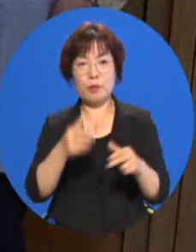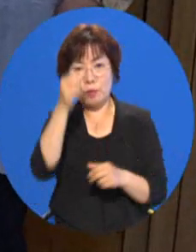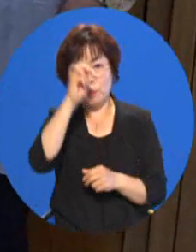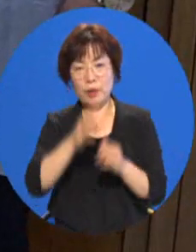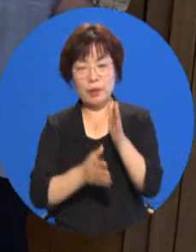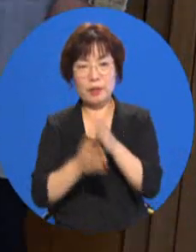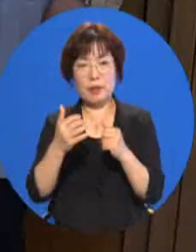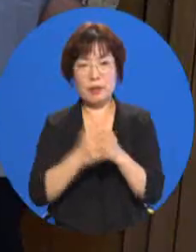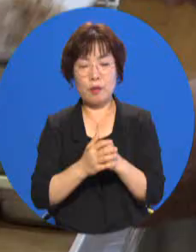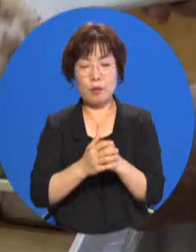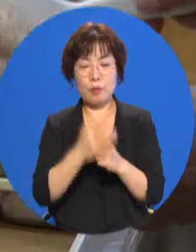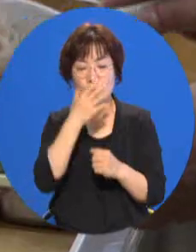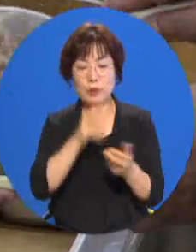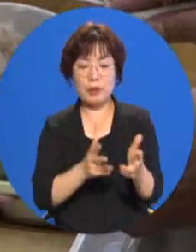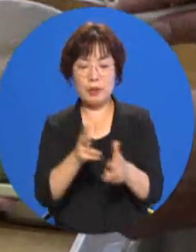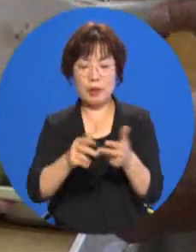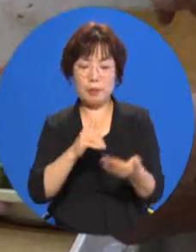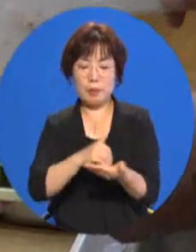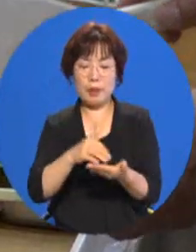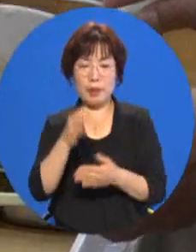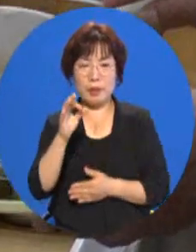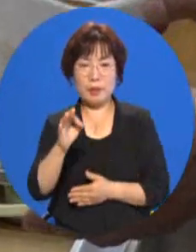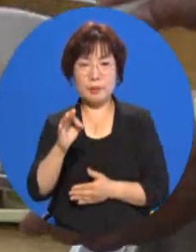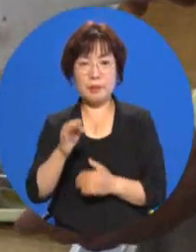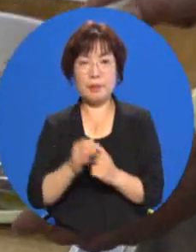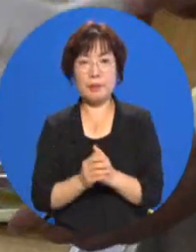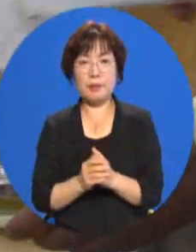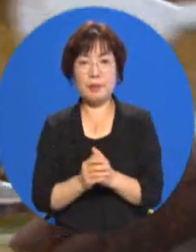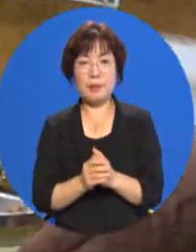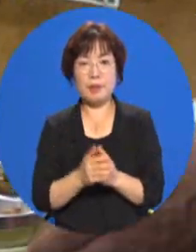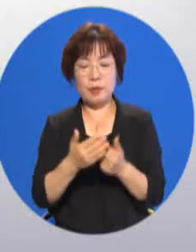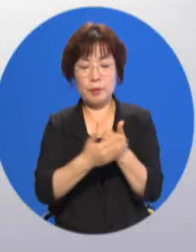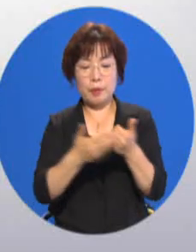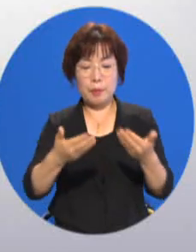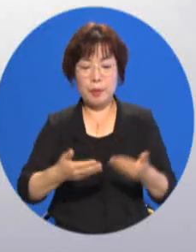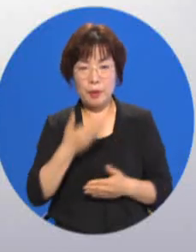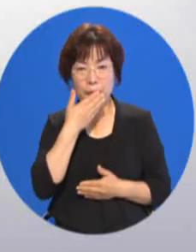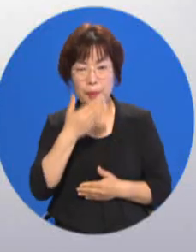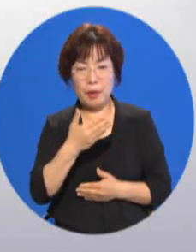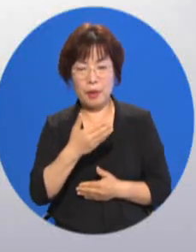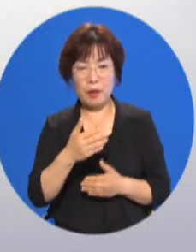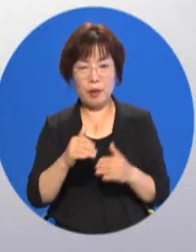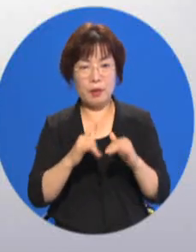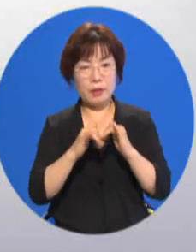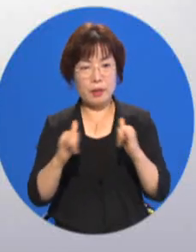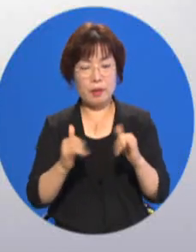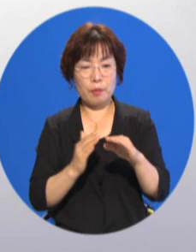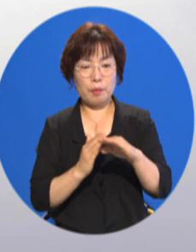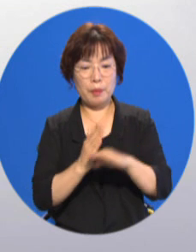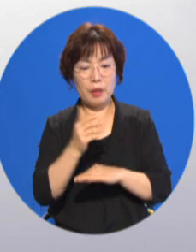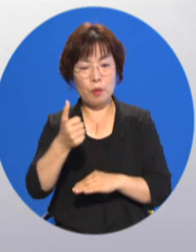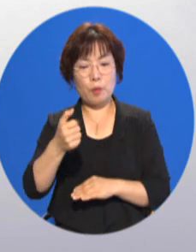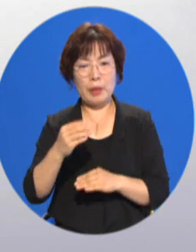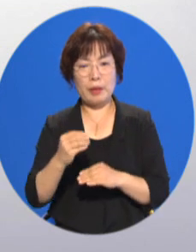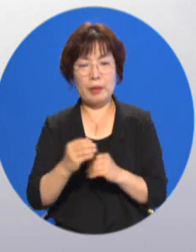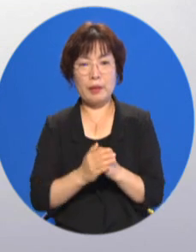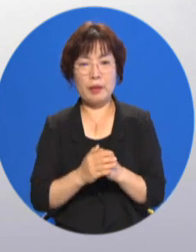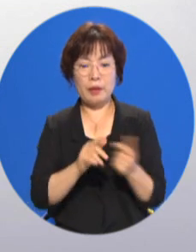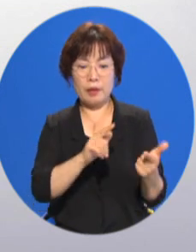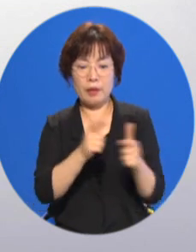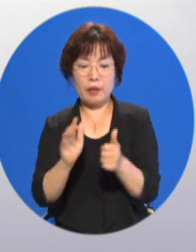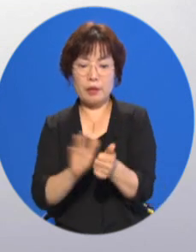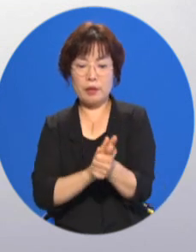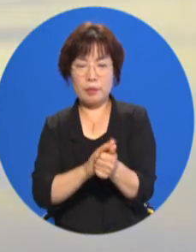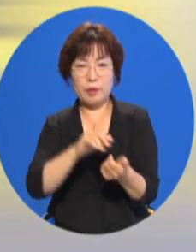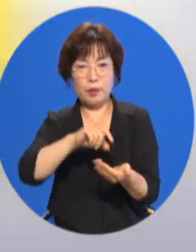광양시에서 추진하고 있는 복지 사업은 10여 가지. 혜택을 받을 수 있는 수급권자들만 5만 명을 넘어서면서 다양한